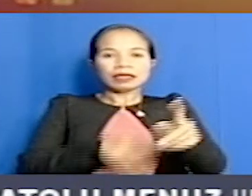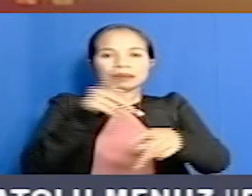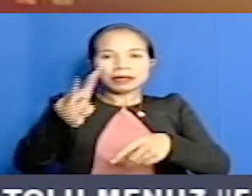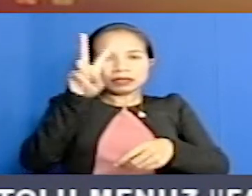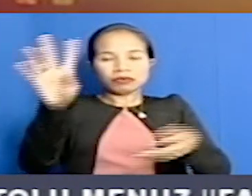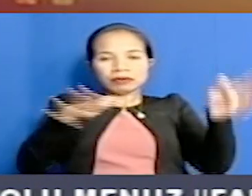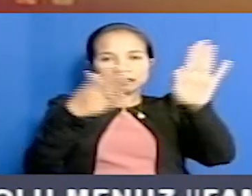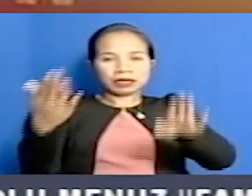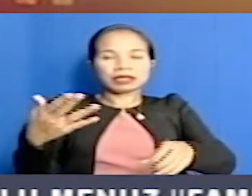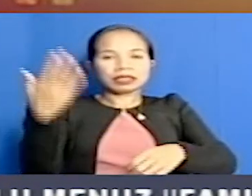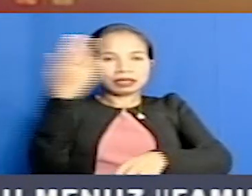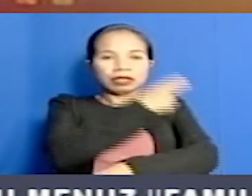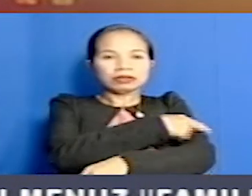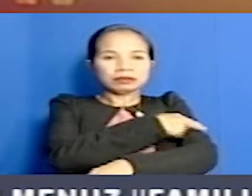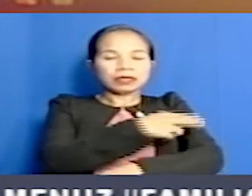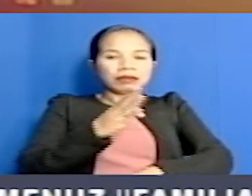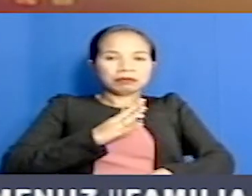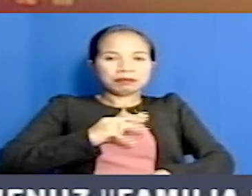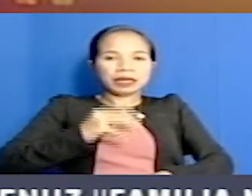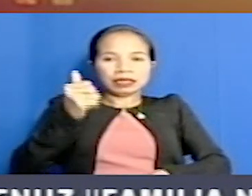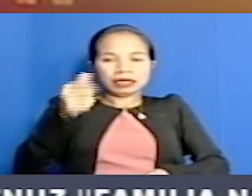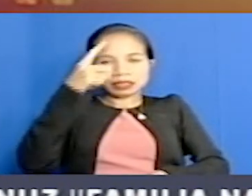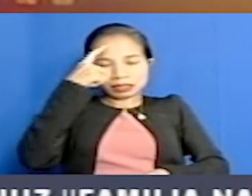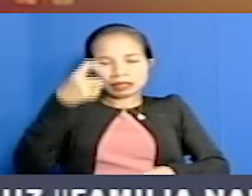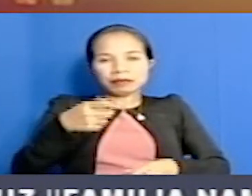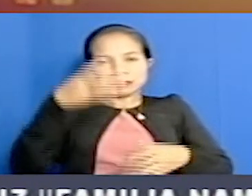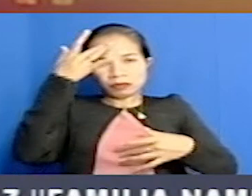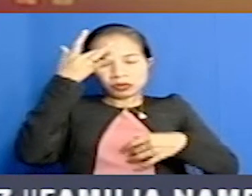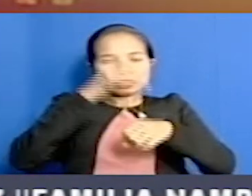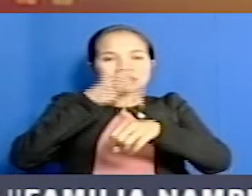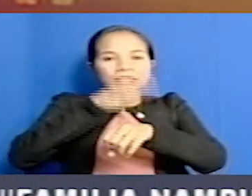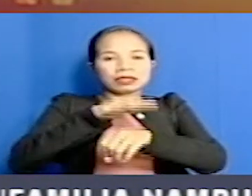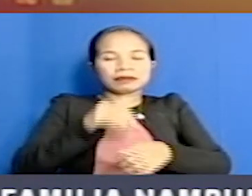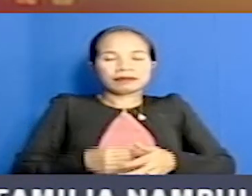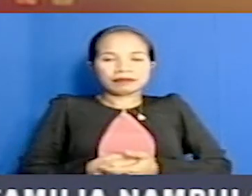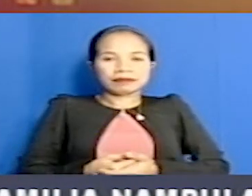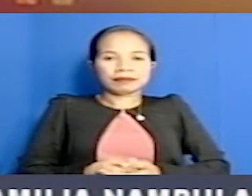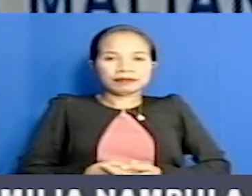Emanengrua la convida ia Hospital Referal Maliana tambo sofre morashdenge.